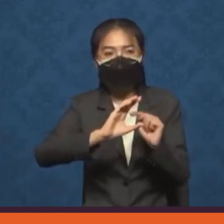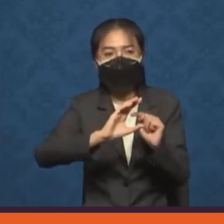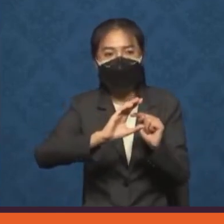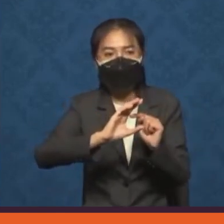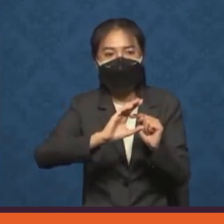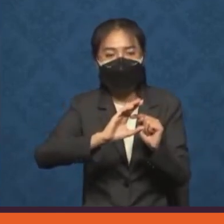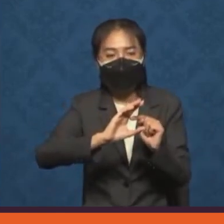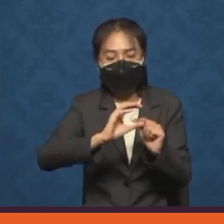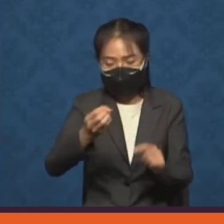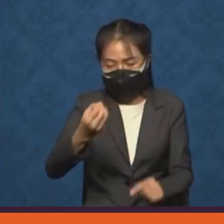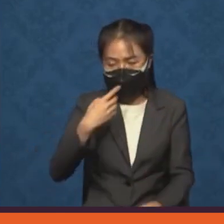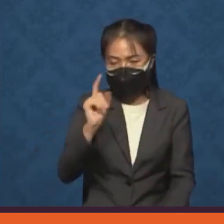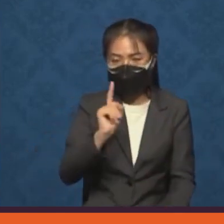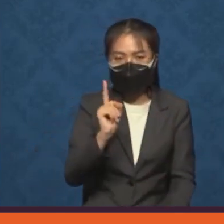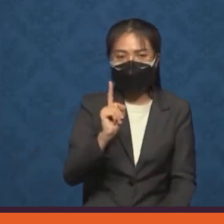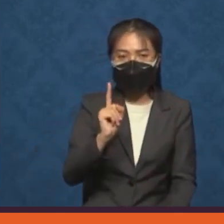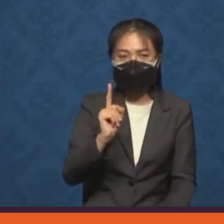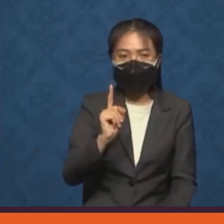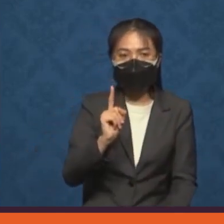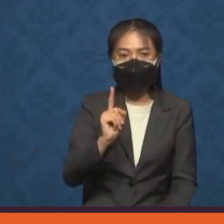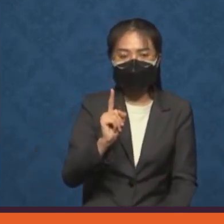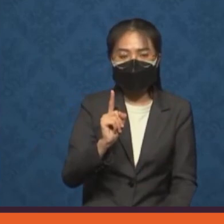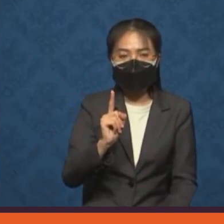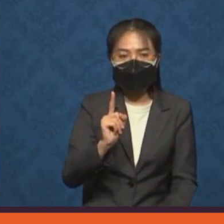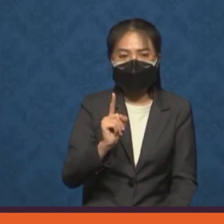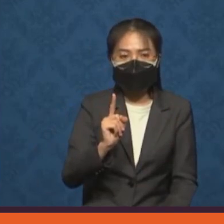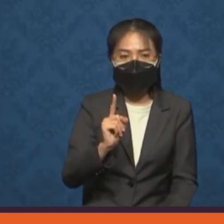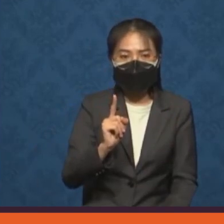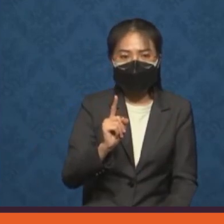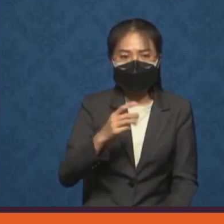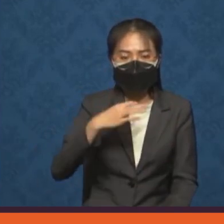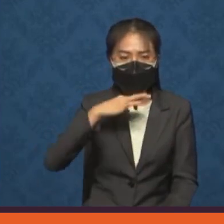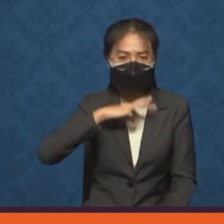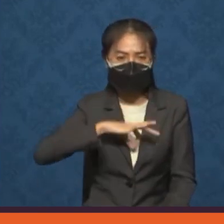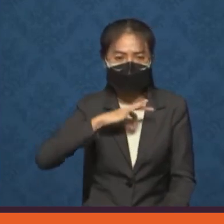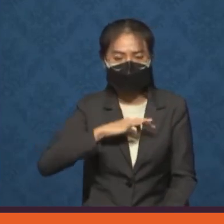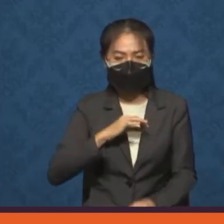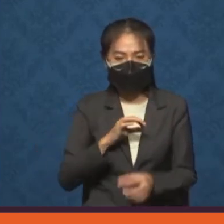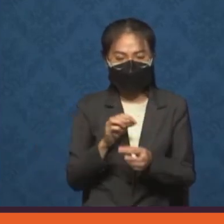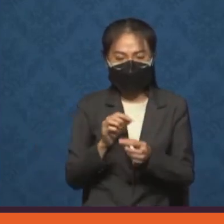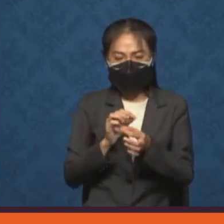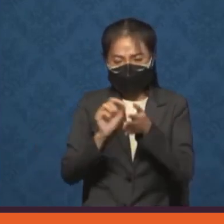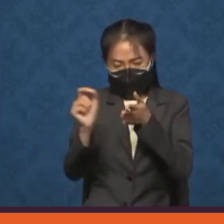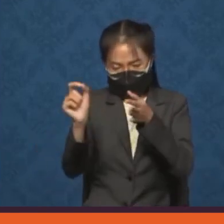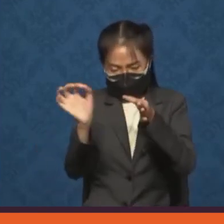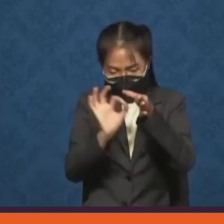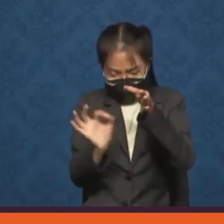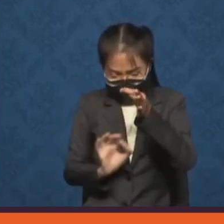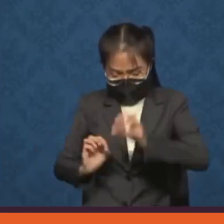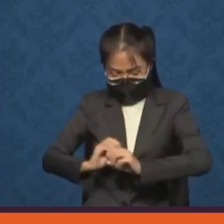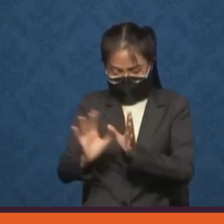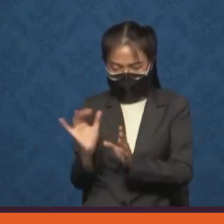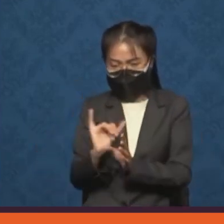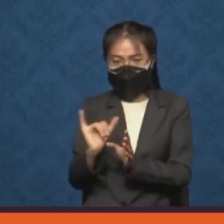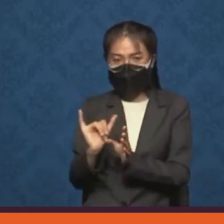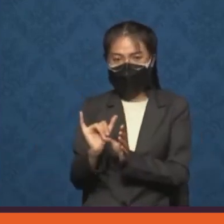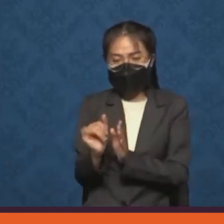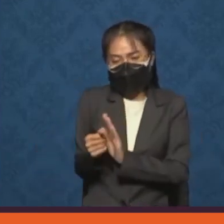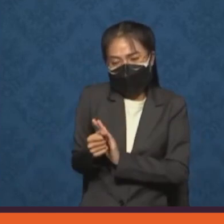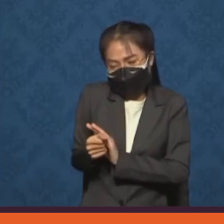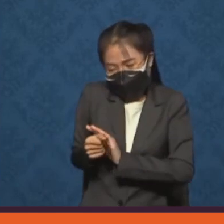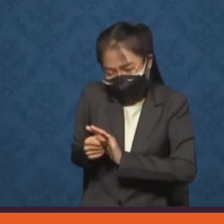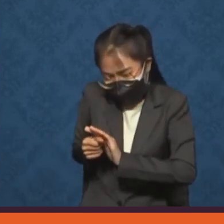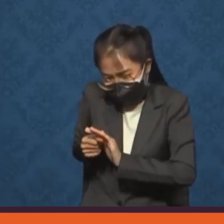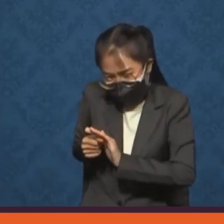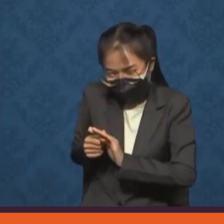ท่านบอกว่าหลายสมาชิกอาจจะไม่เห็นเหมือนกับเขียนแล้วซ่อนเอาไว้อยู่นะครับจริงครับจริงอย่างที่ท่านพูดมาครับก็คือว่าเ